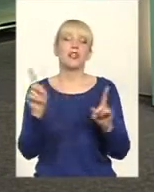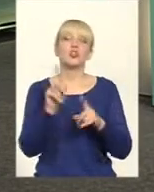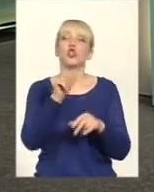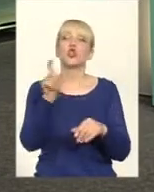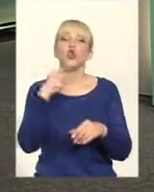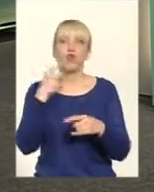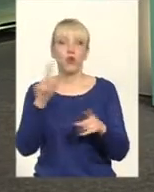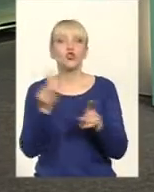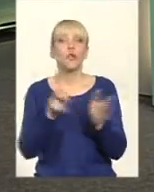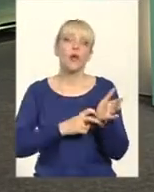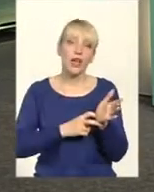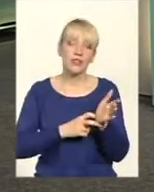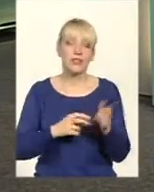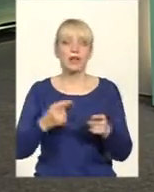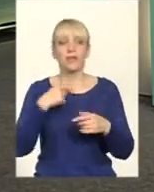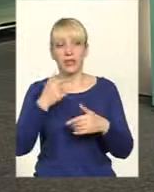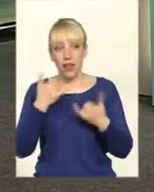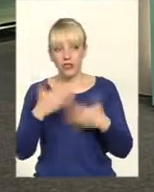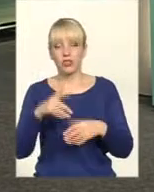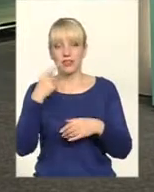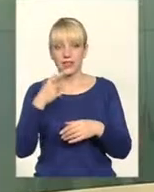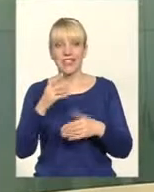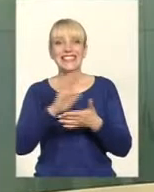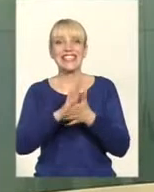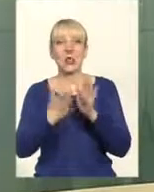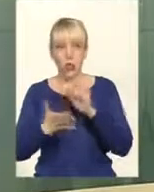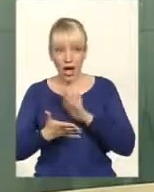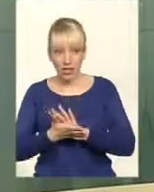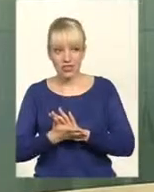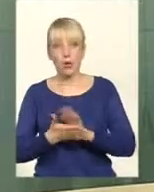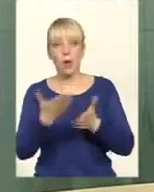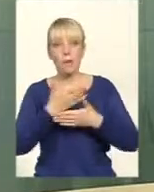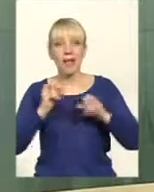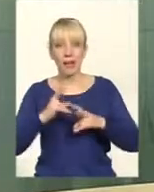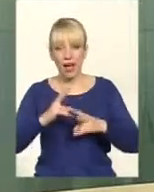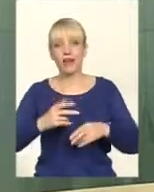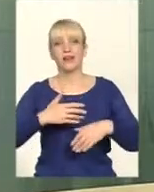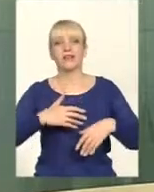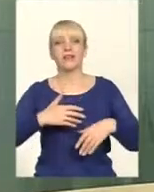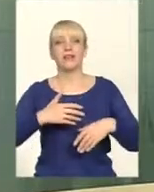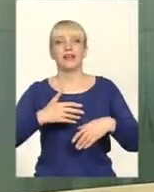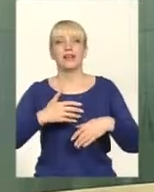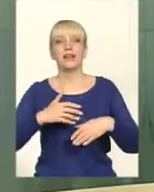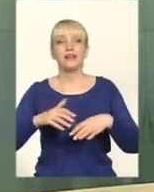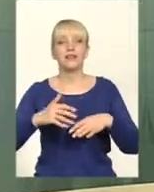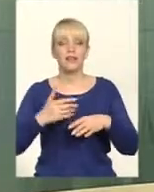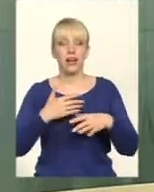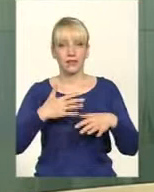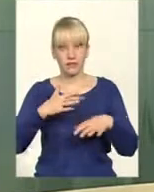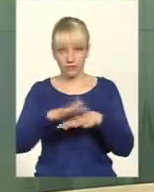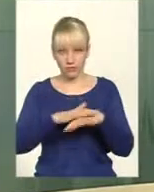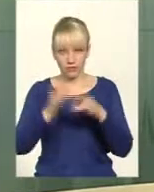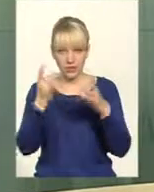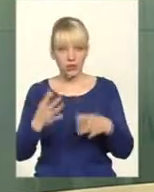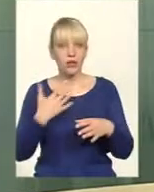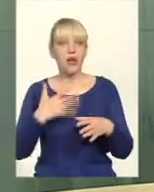вони? Сейчас вот о чем я говорил, ситуацию мы, как гражданское население, упустили, когда все было в наших руках.